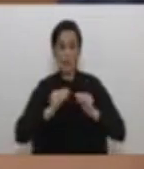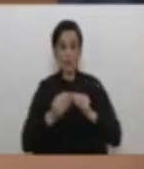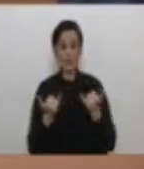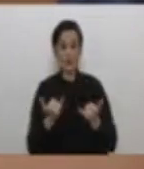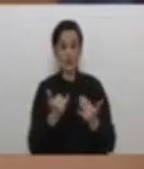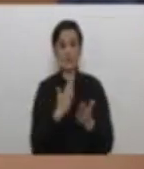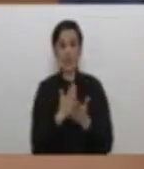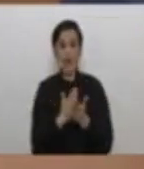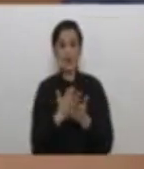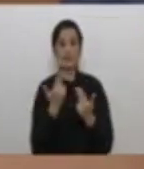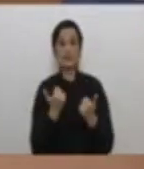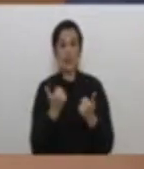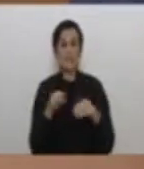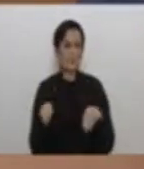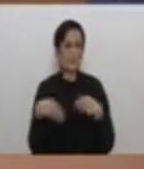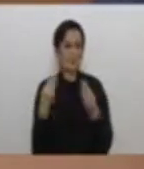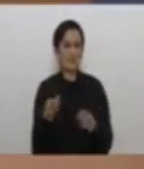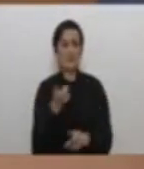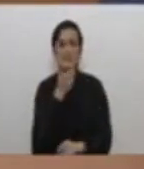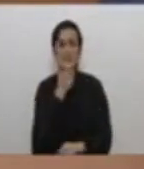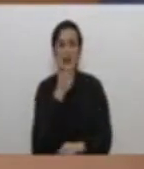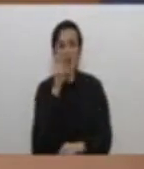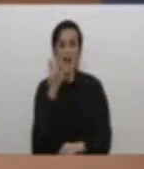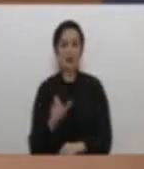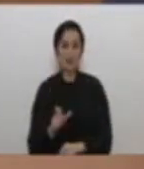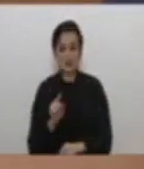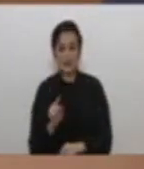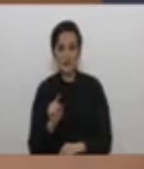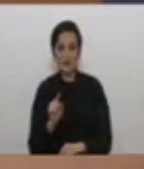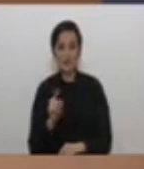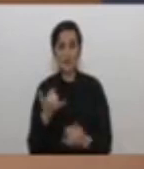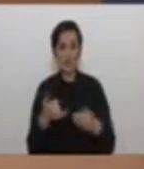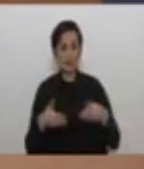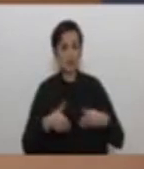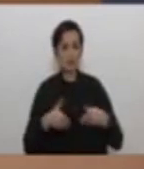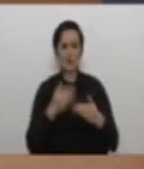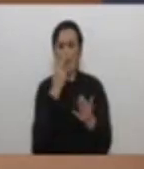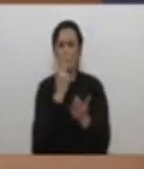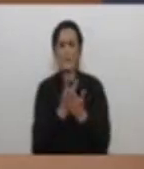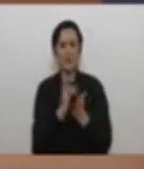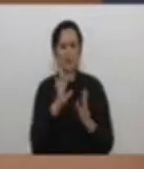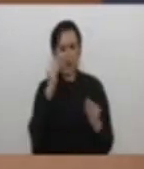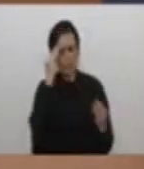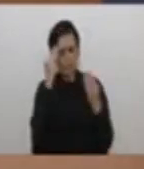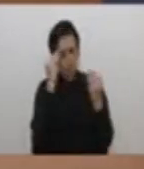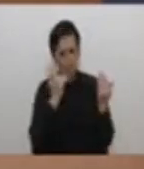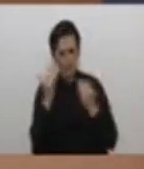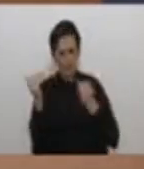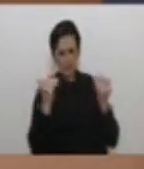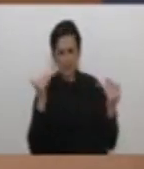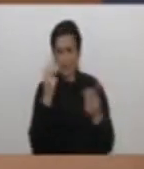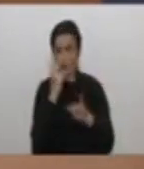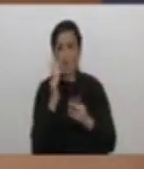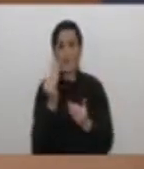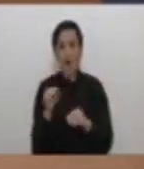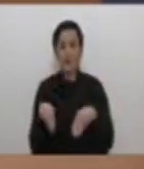არის და მივცეთ მიხეილ სააკაშვილს, რომელიც დღეს შიმშილობს, მიუხედავად პოზიციებისა, კიდევ ერთხელ ვიმეორებ, რომ მას